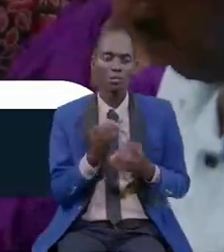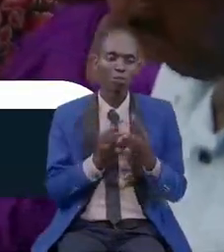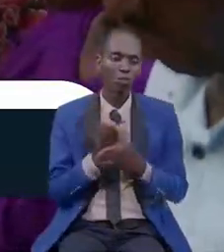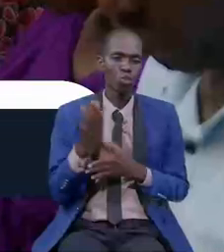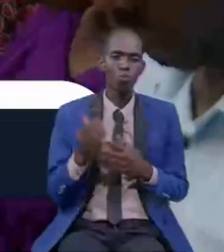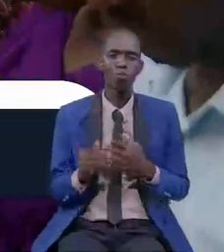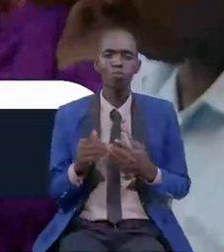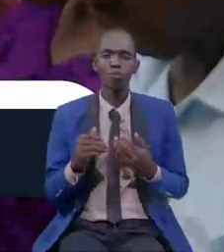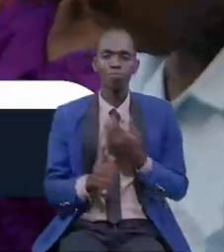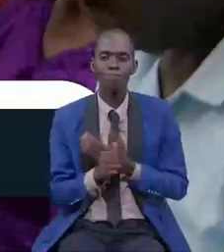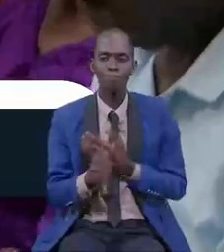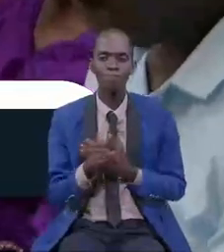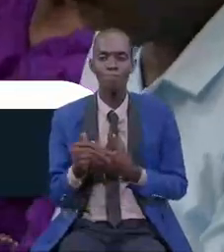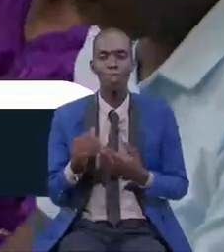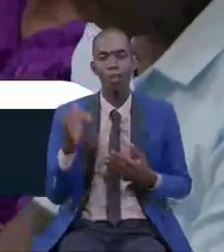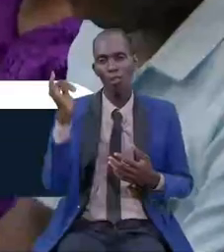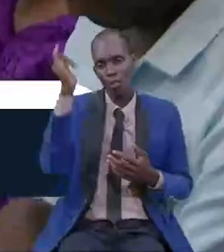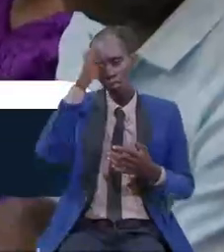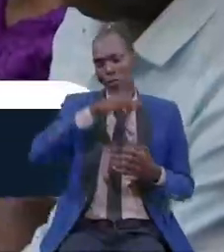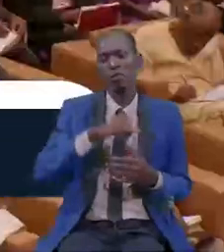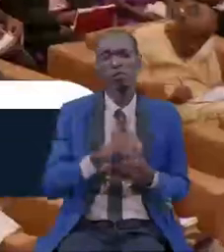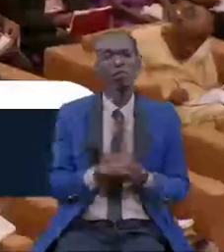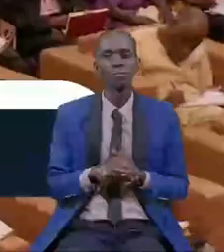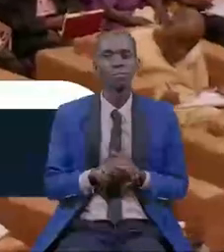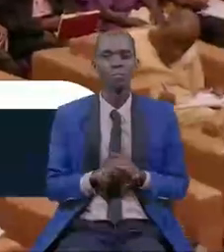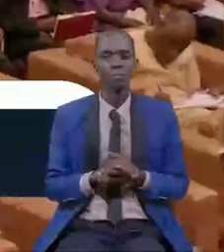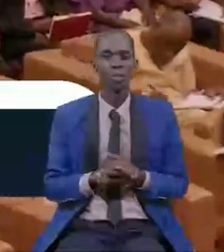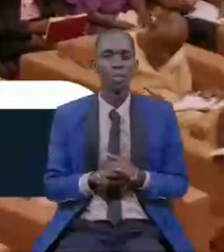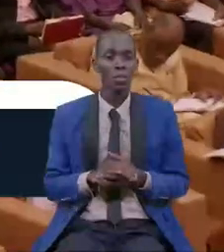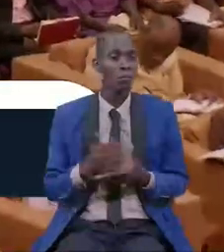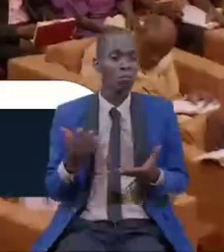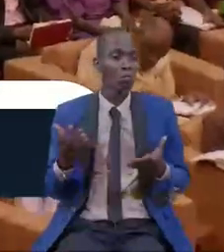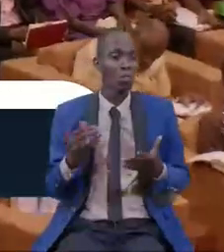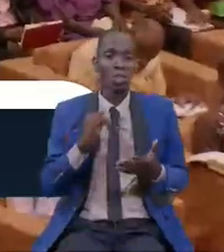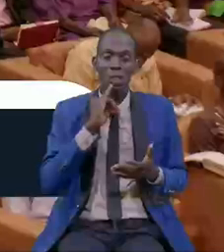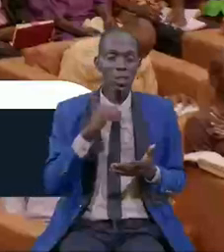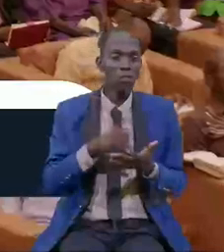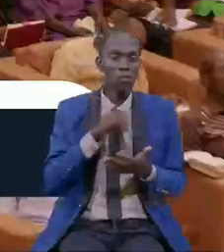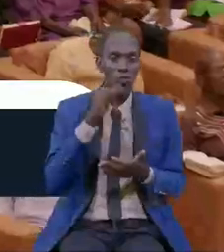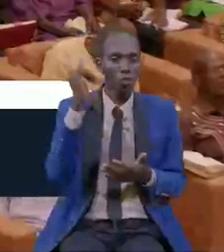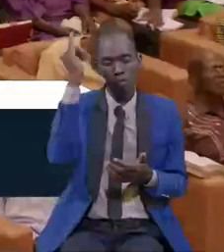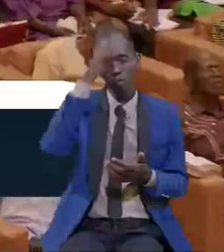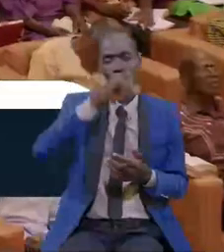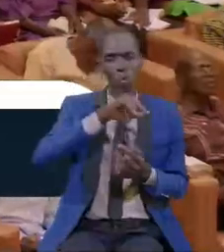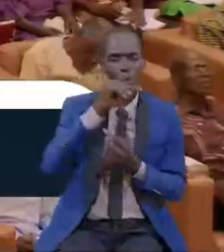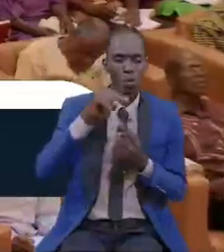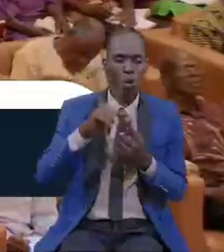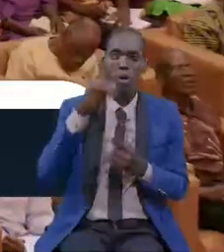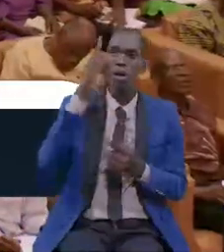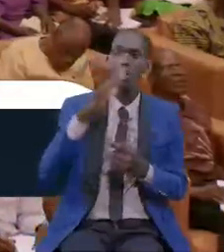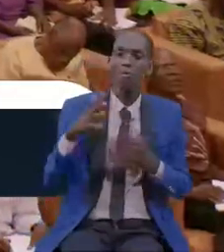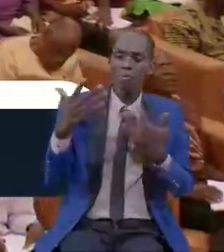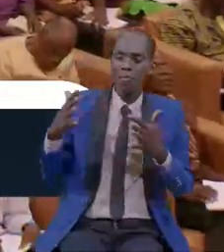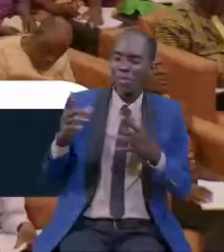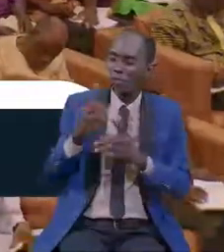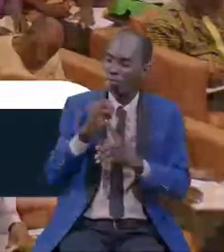est-ce que ce ne fut pas vraiment fol insensé lorsque Dieu avait parlé à Adam et